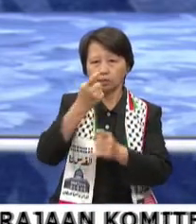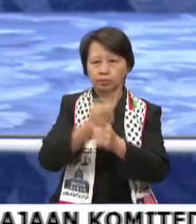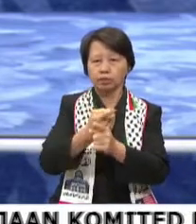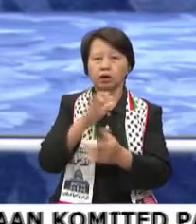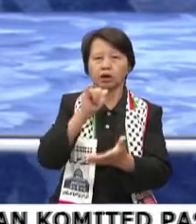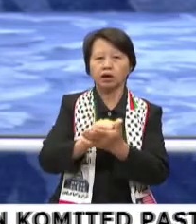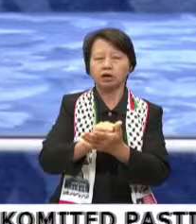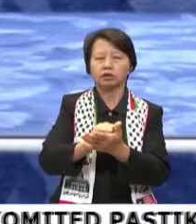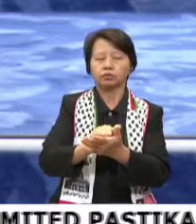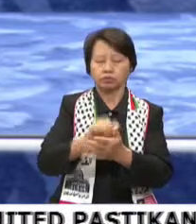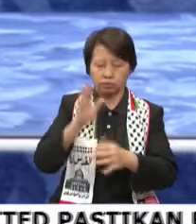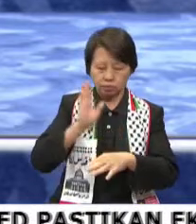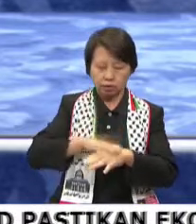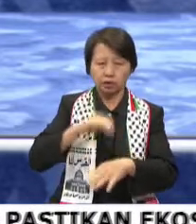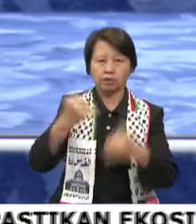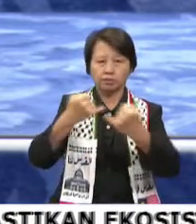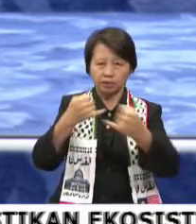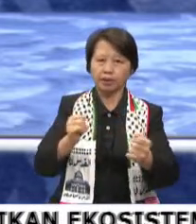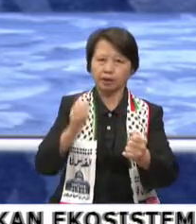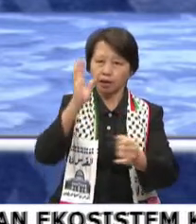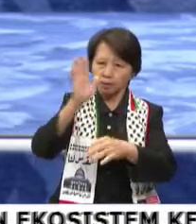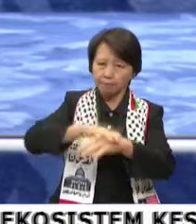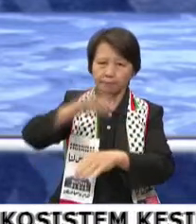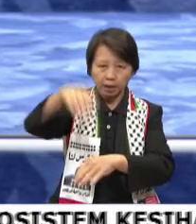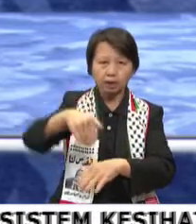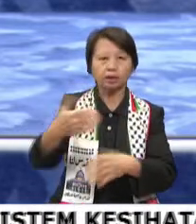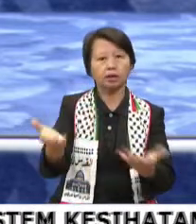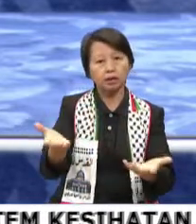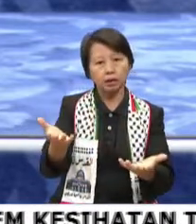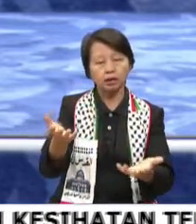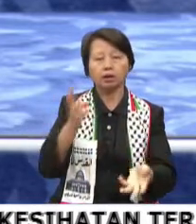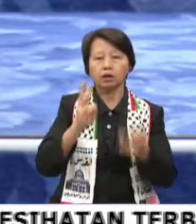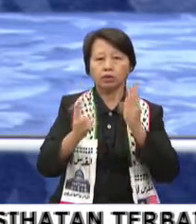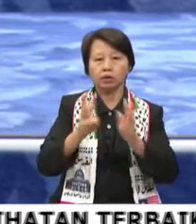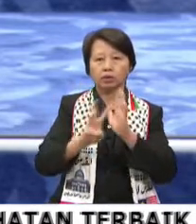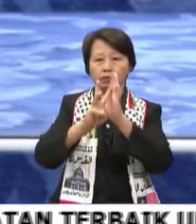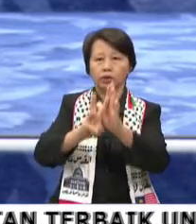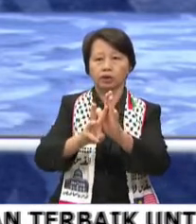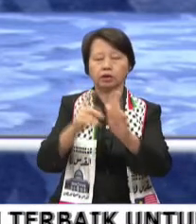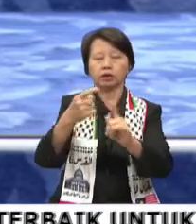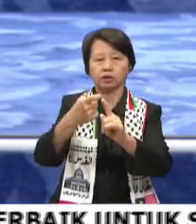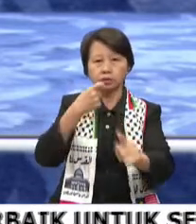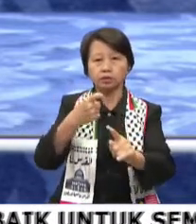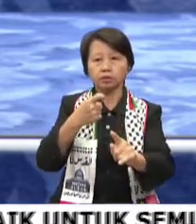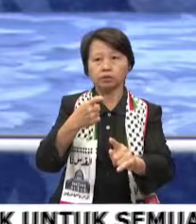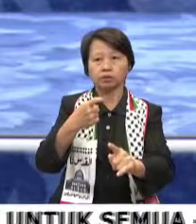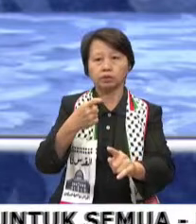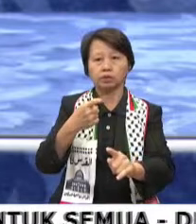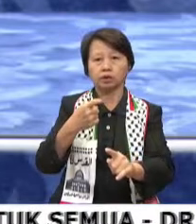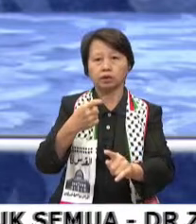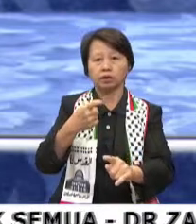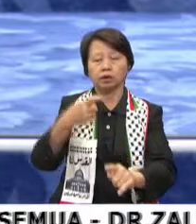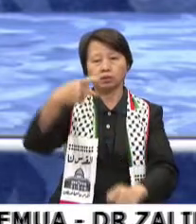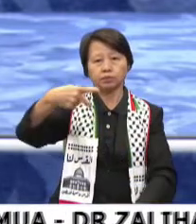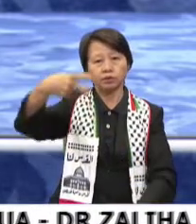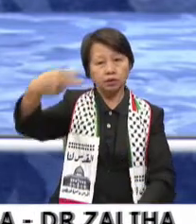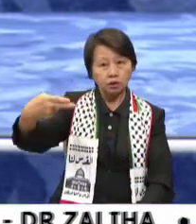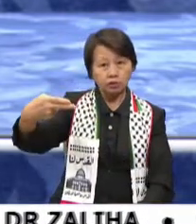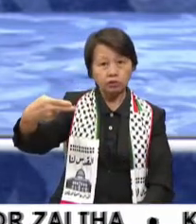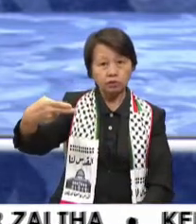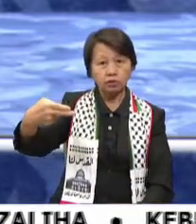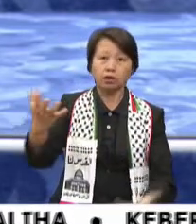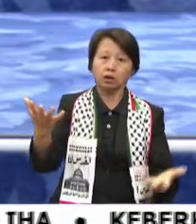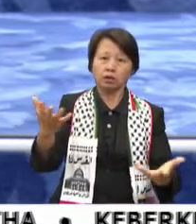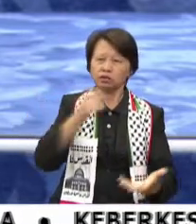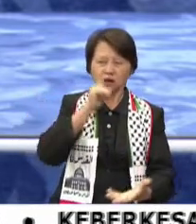itu dipanggil oleh jabat walaupun wakil tu wakil daripada pakatan harapan